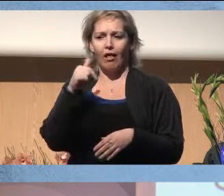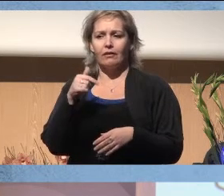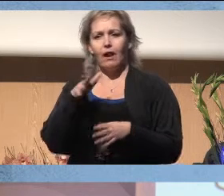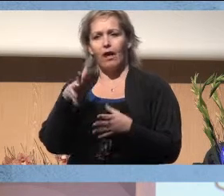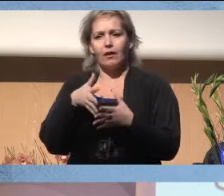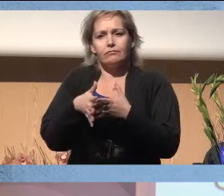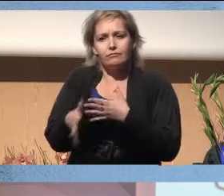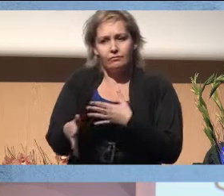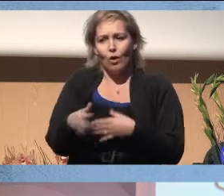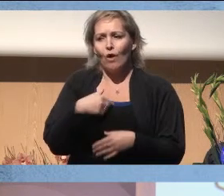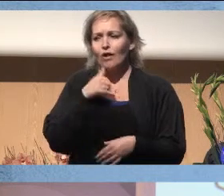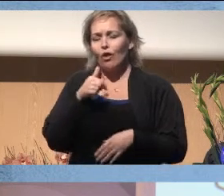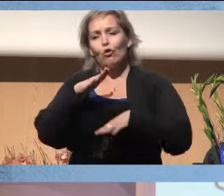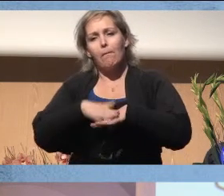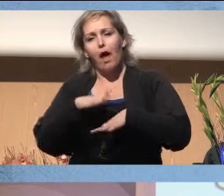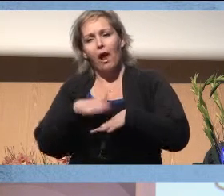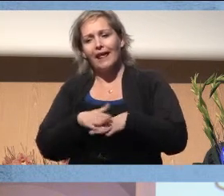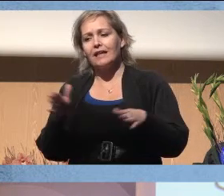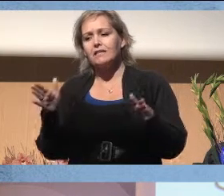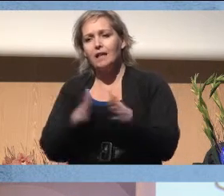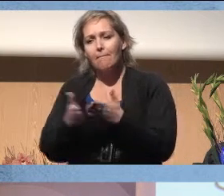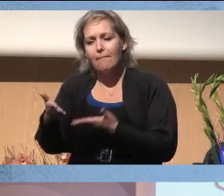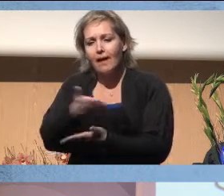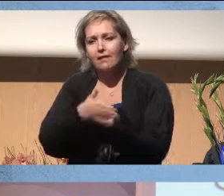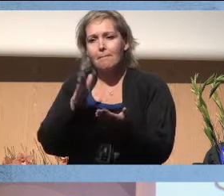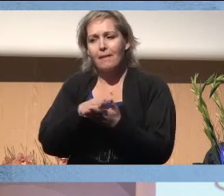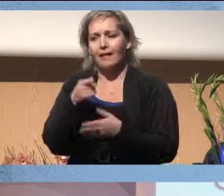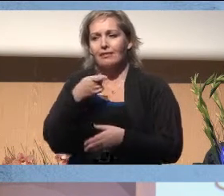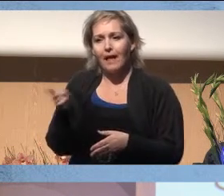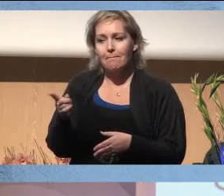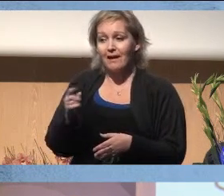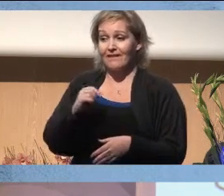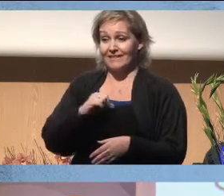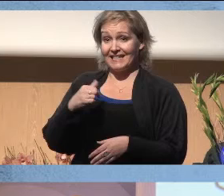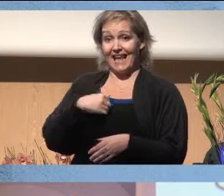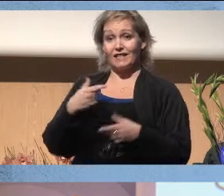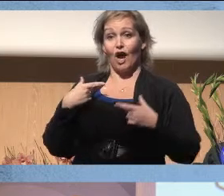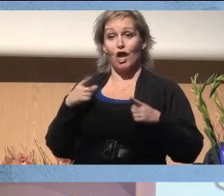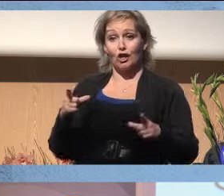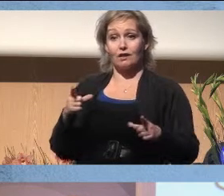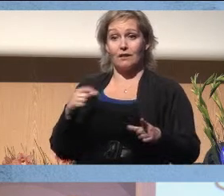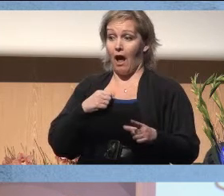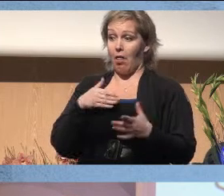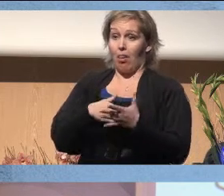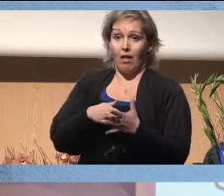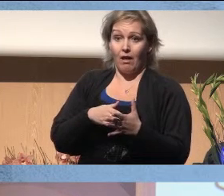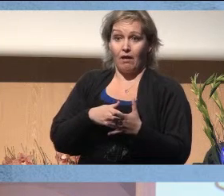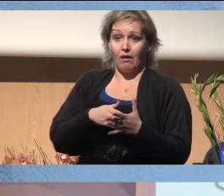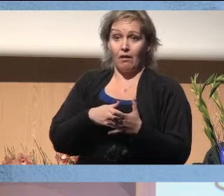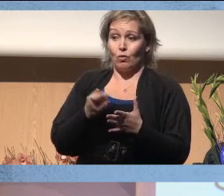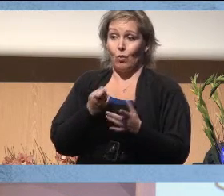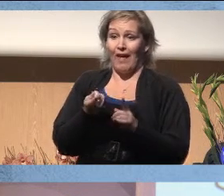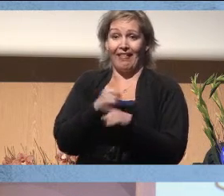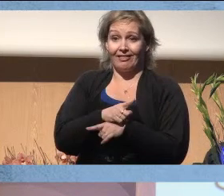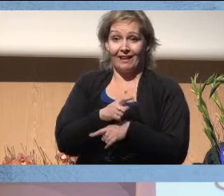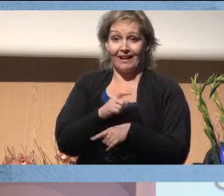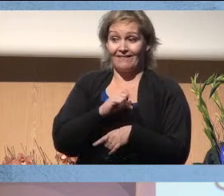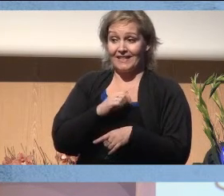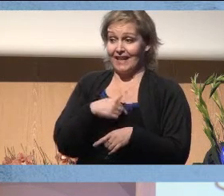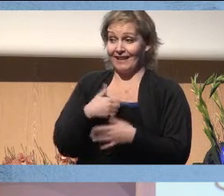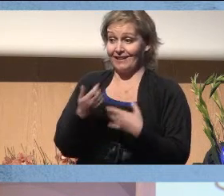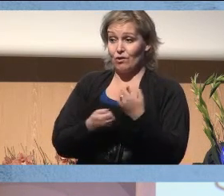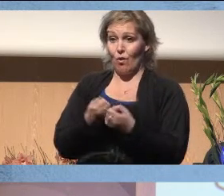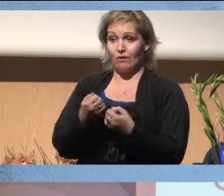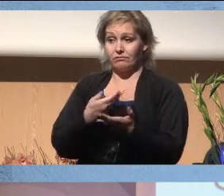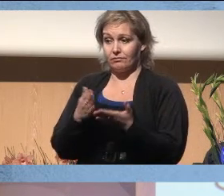til, og vi må planlegge sammen med dem hvis jeg skal lykkes. Jeg får ikke til noen endring hvis jeg ikke